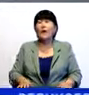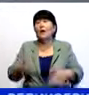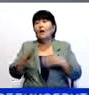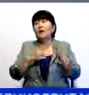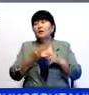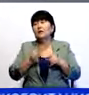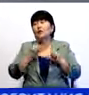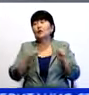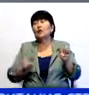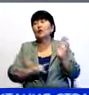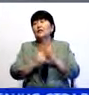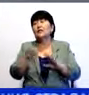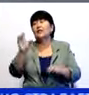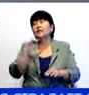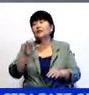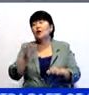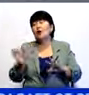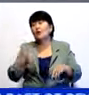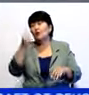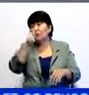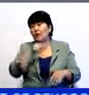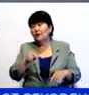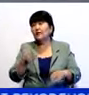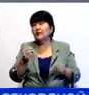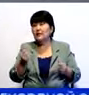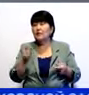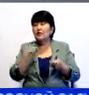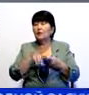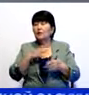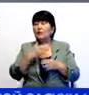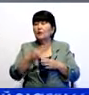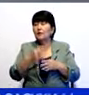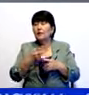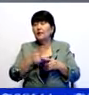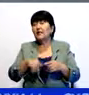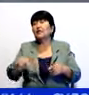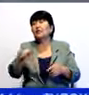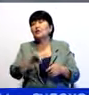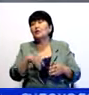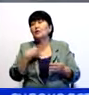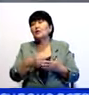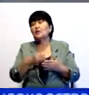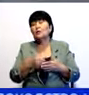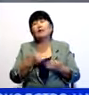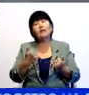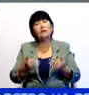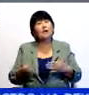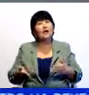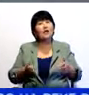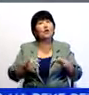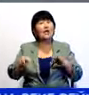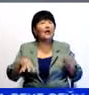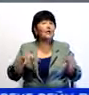Строительство этой школы началось в сентябре прошлого года. Средства были выделены из республиканского бюджета в рамках дорожной